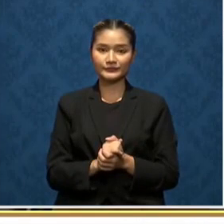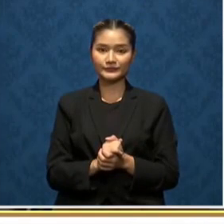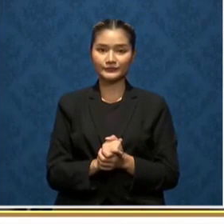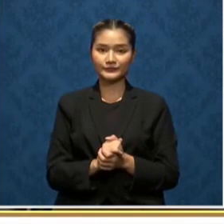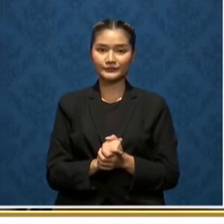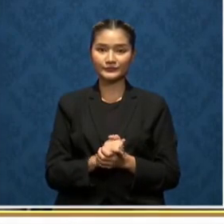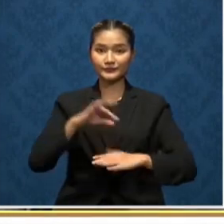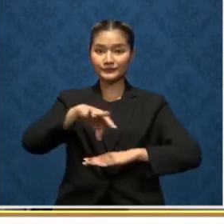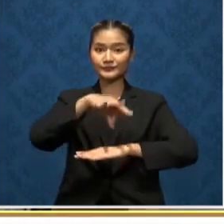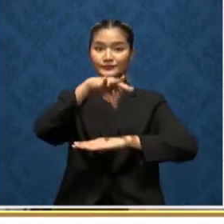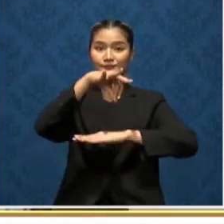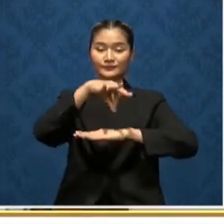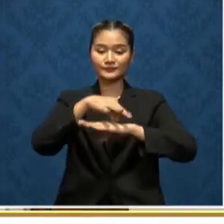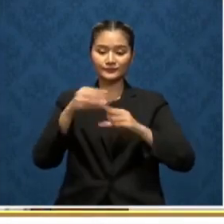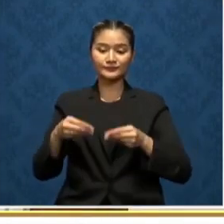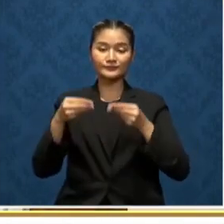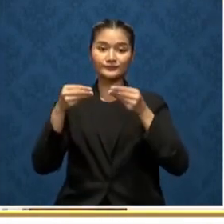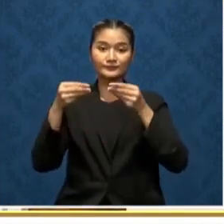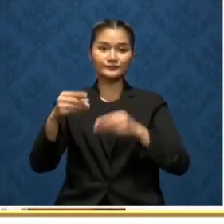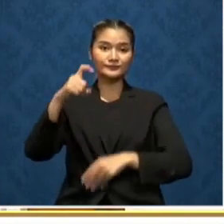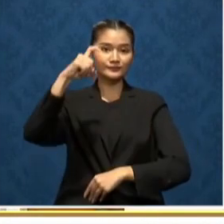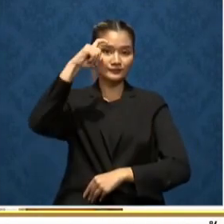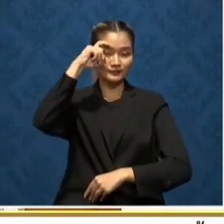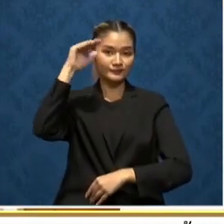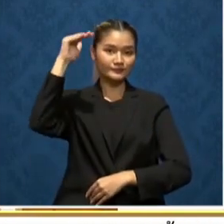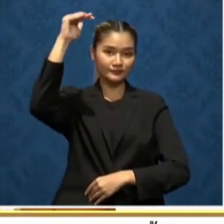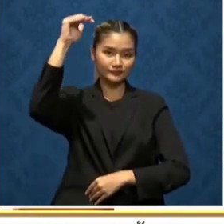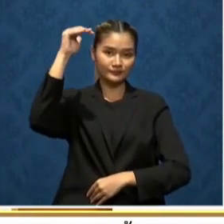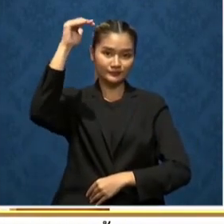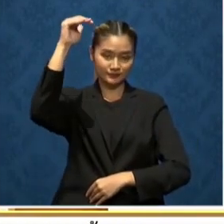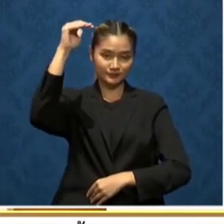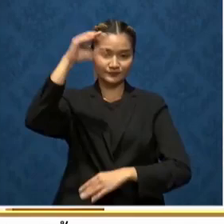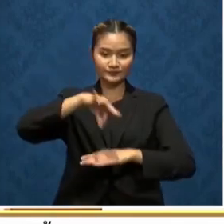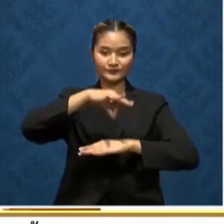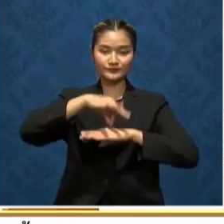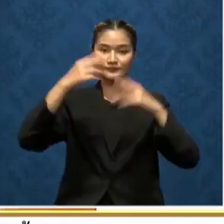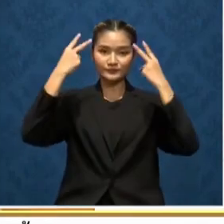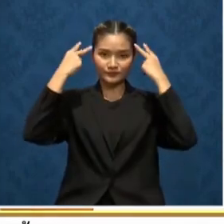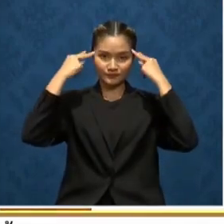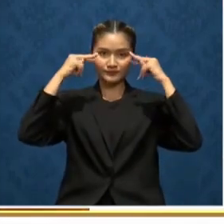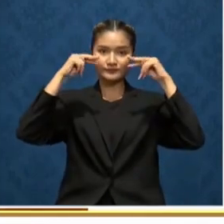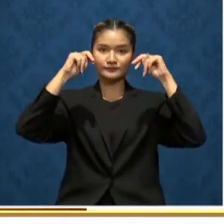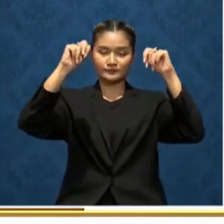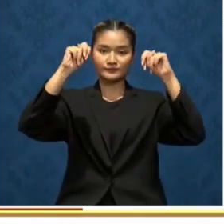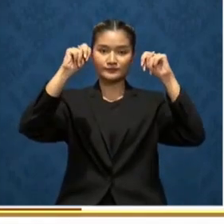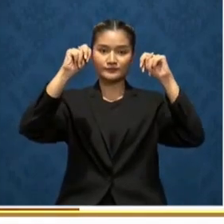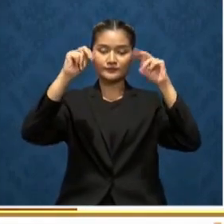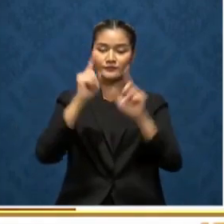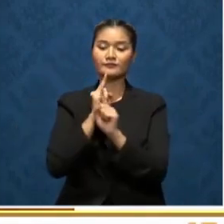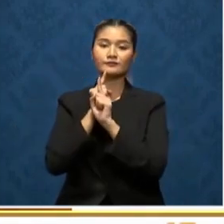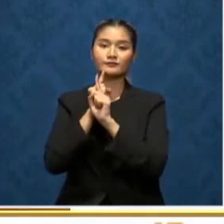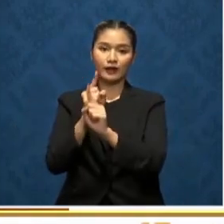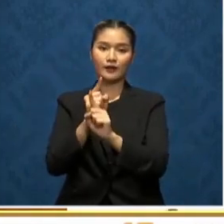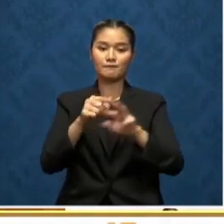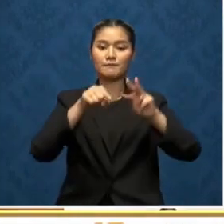ต่งตั้งให้นายเศรษฐาทวีสินเป็นนายกรัฐมนตรีตามความในมาต